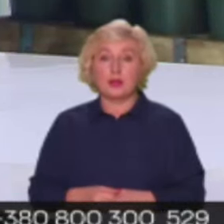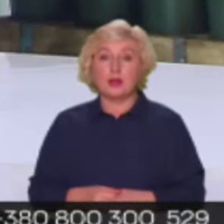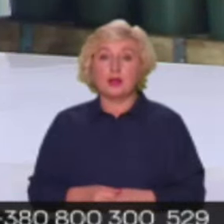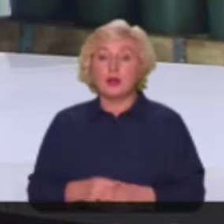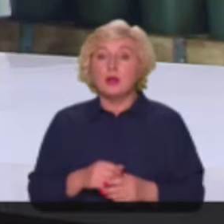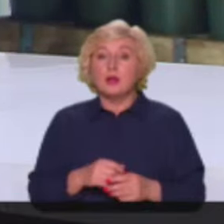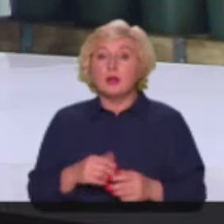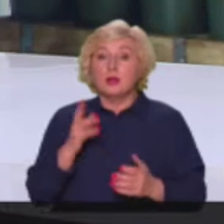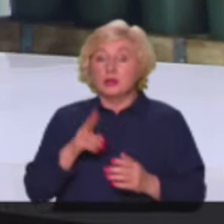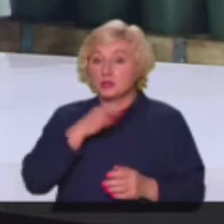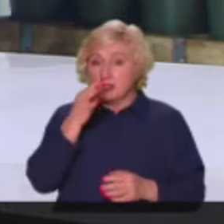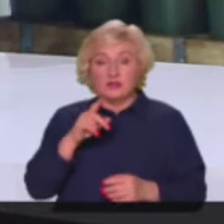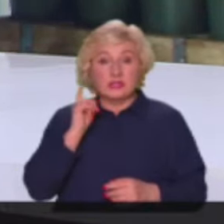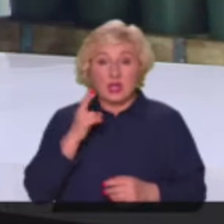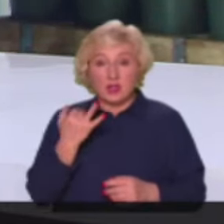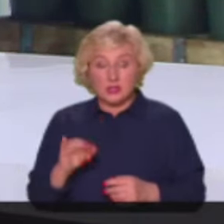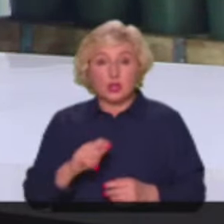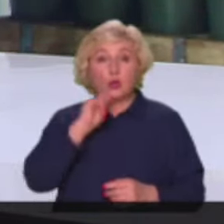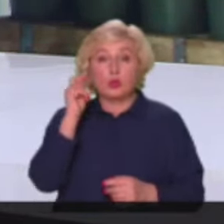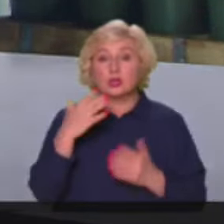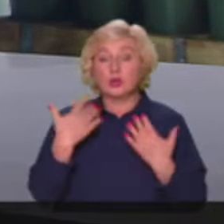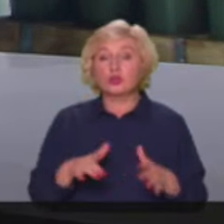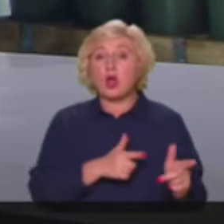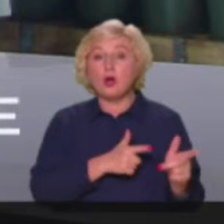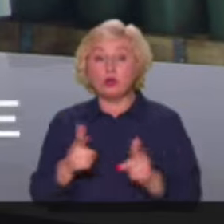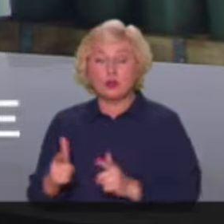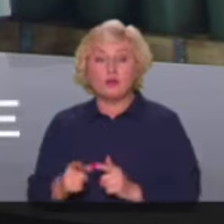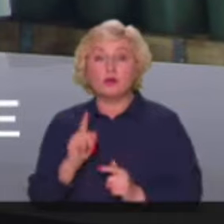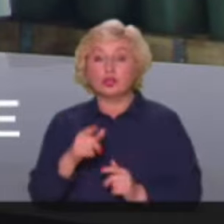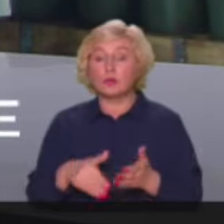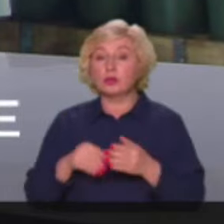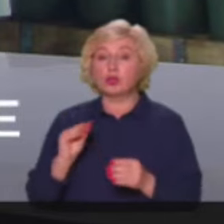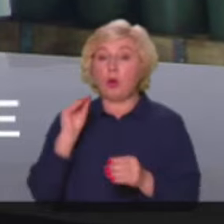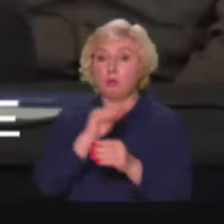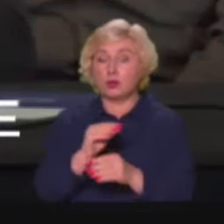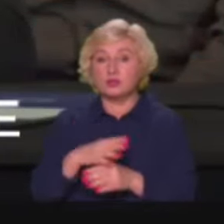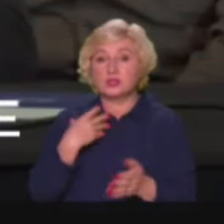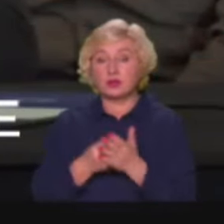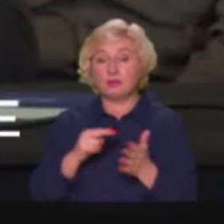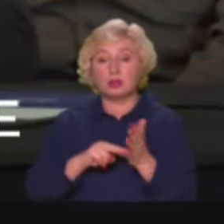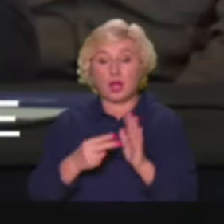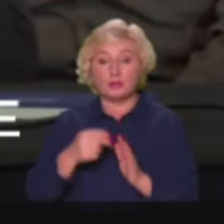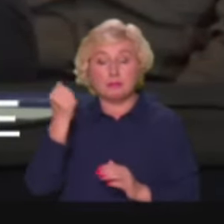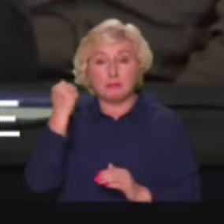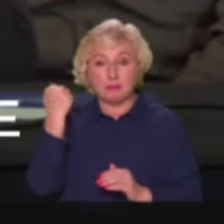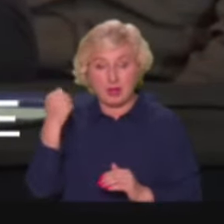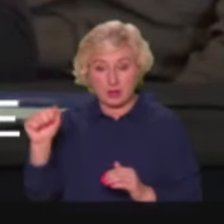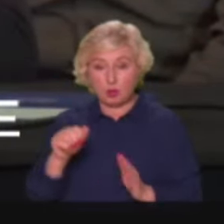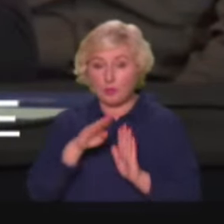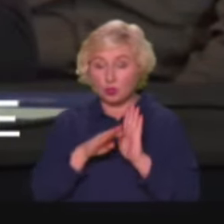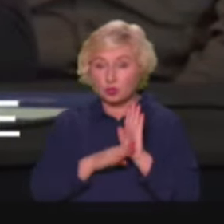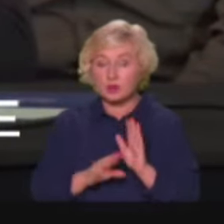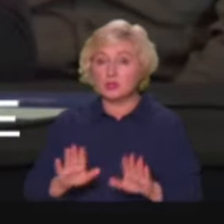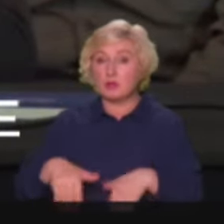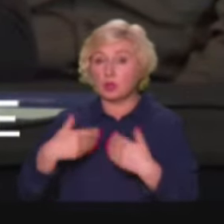Більше того, як сказав Зеленський, Україна вже готова до того, аби доповнити свій план перемоги тими пунктами, які запропонують